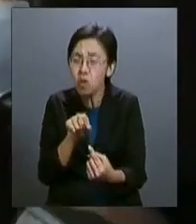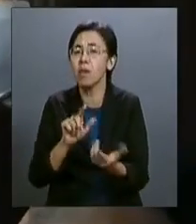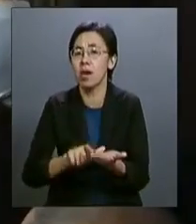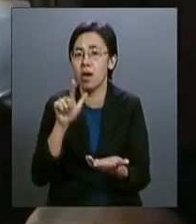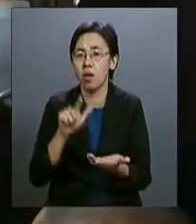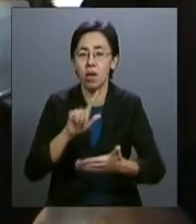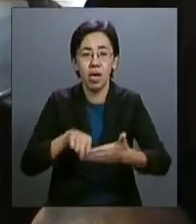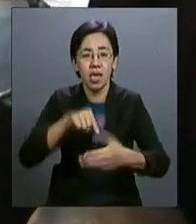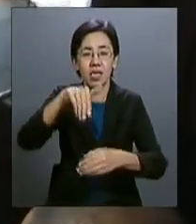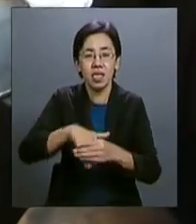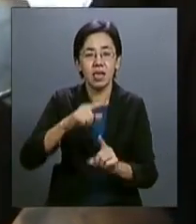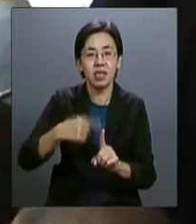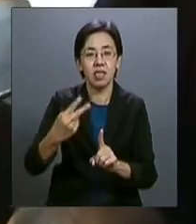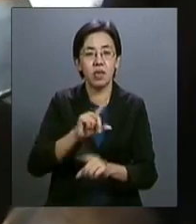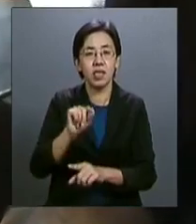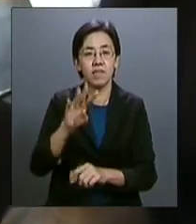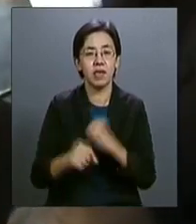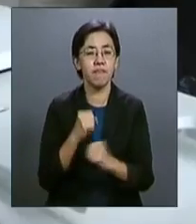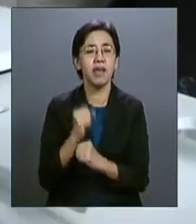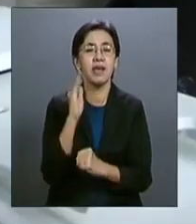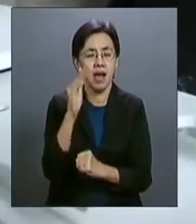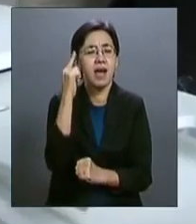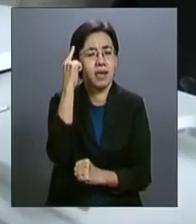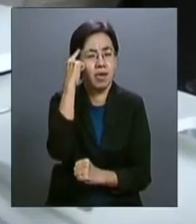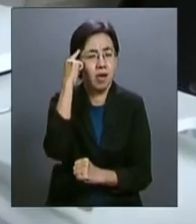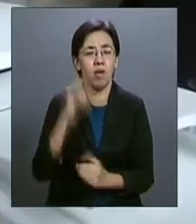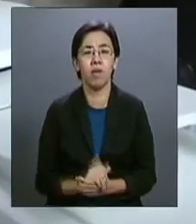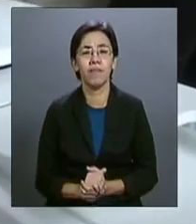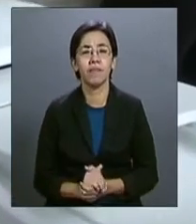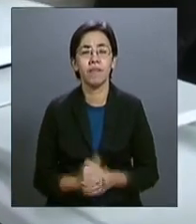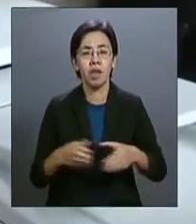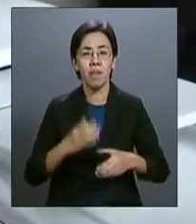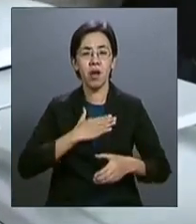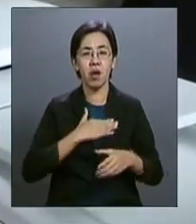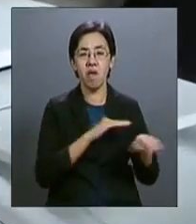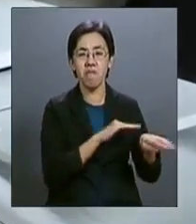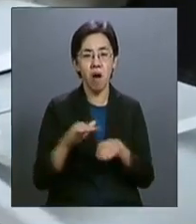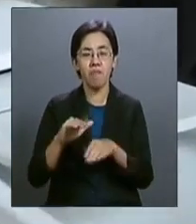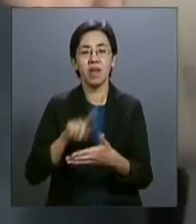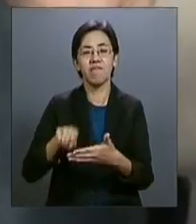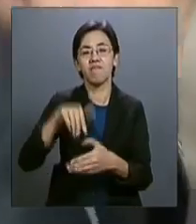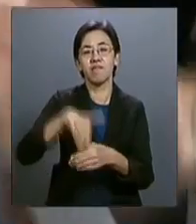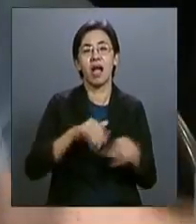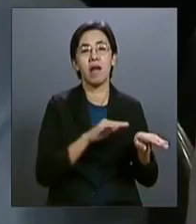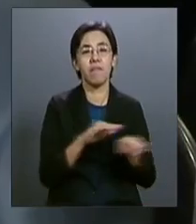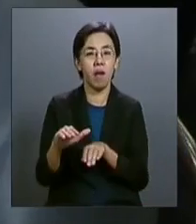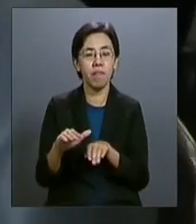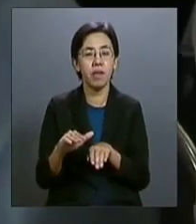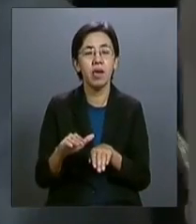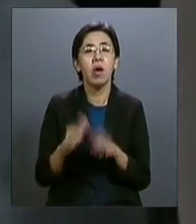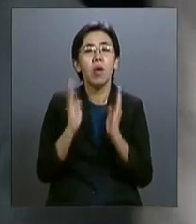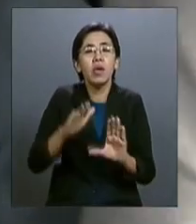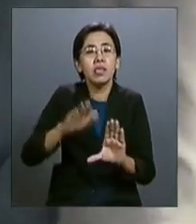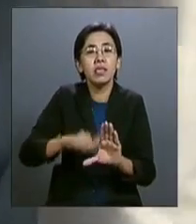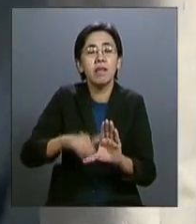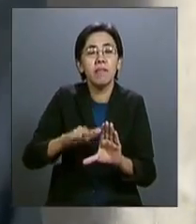กิดขึ้นในวันที่24กุมภาพันธ์ปีหน้าเพราะพรรคได้ตั้งธงและเตรียมพร้อมสู่สนามเลือกตั้งแล้วโดยจะมีการเปิดตัวผู้สมัครลงรับ